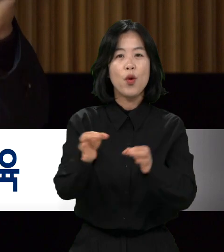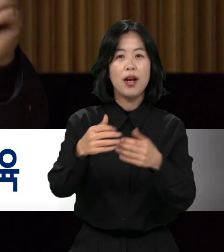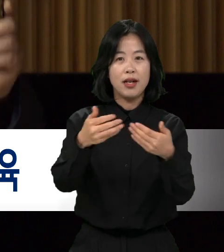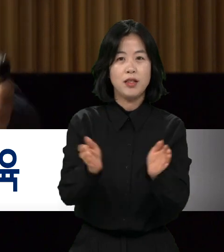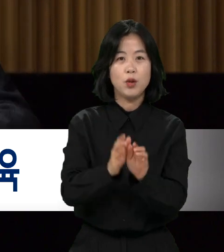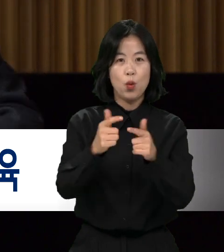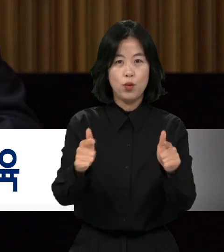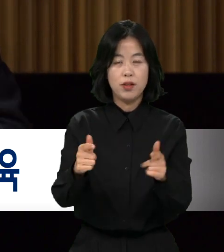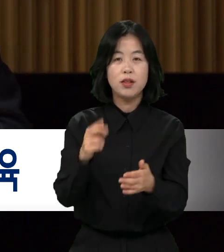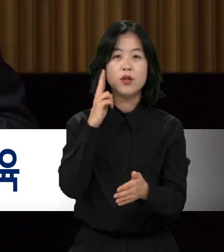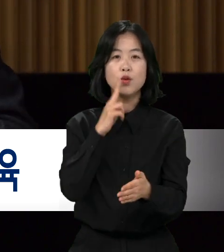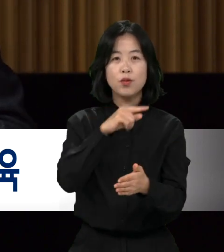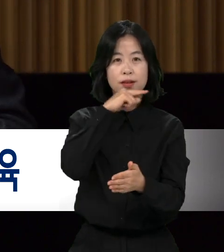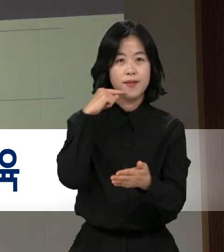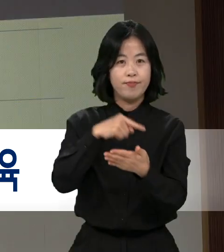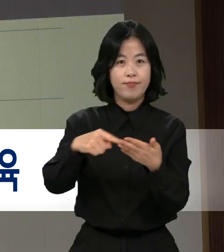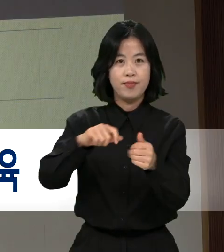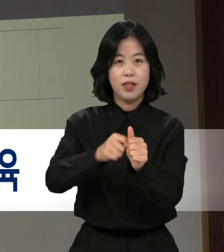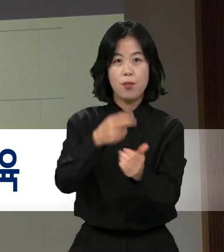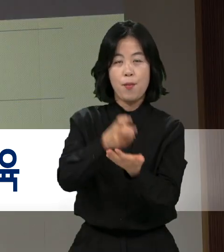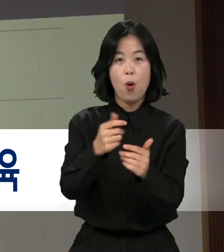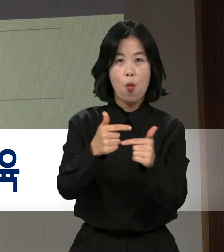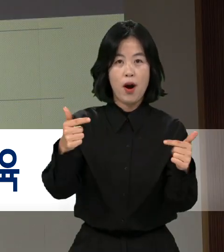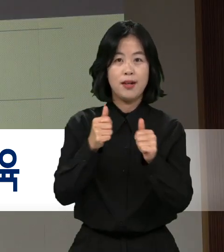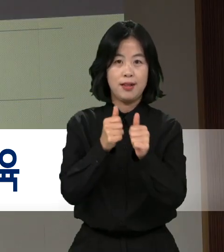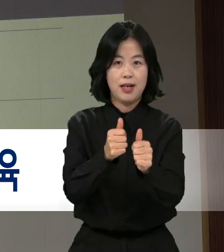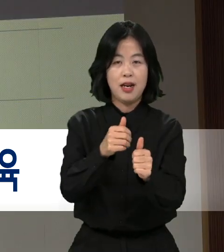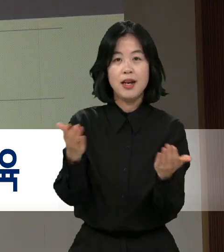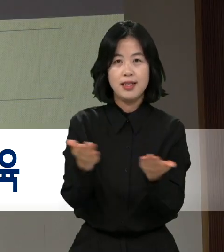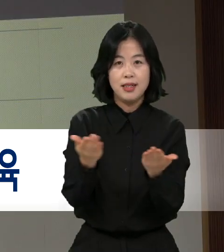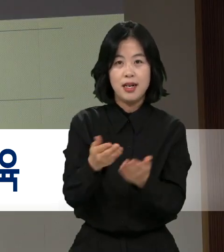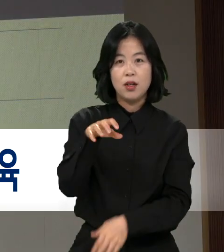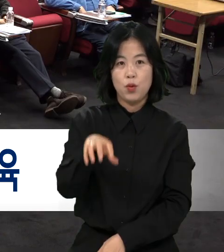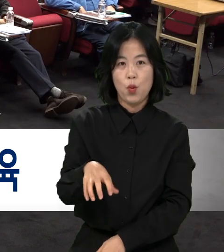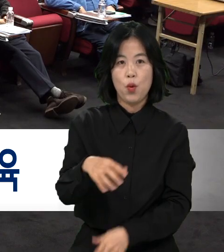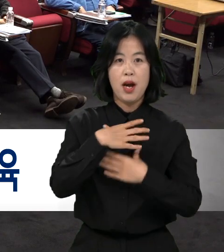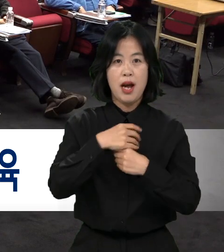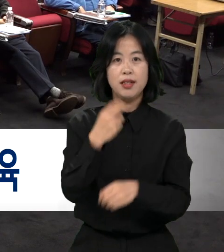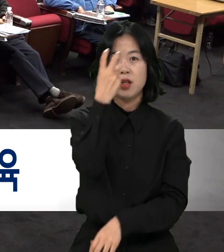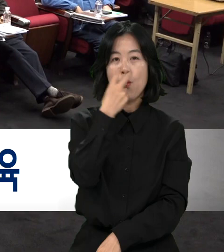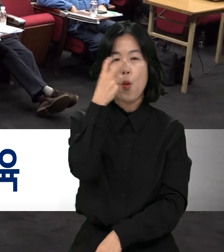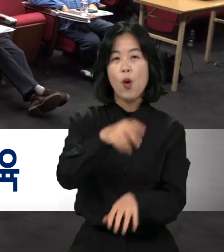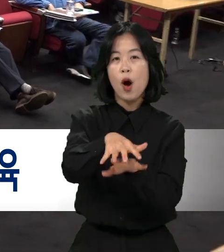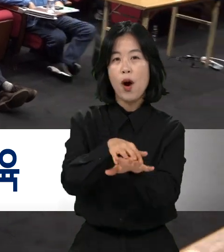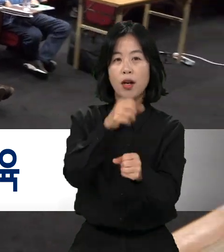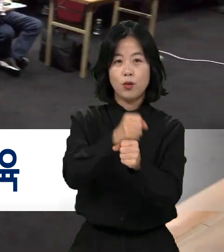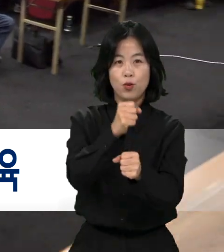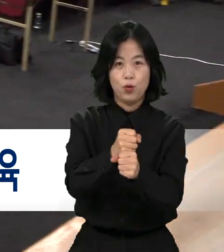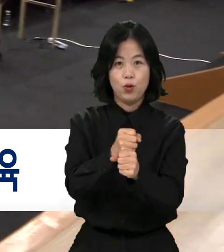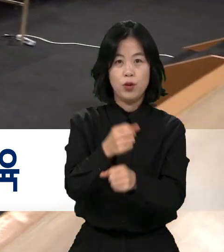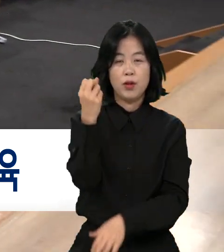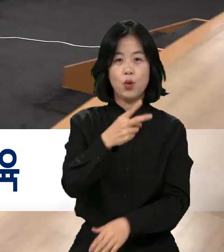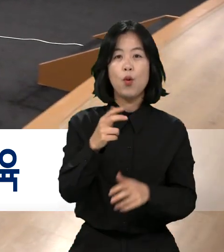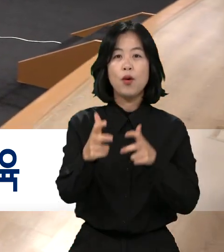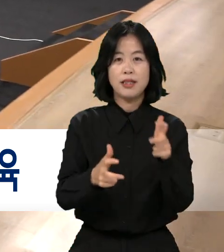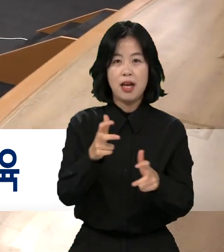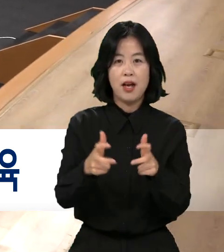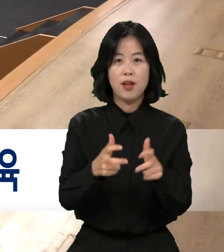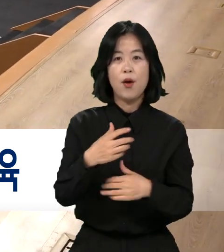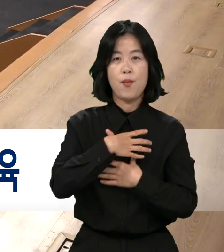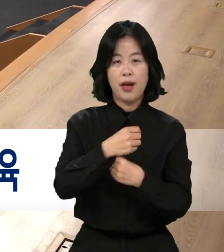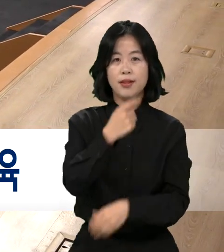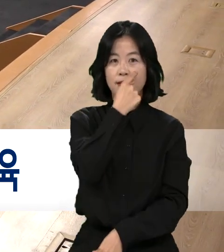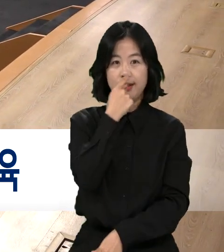28일 중대재해 처벌법 확대 시행에 따라 산업 현장 안전보건 관리 체계 구축 및 산업 안전